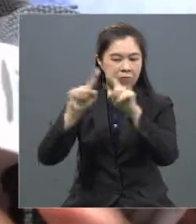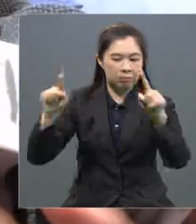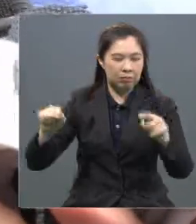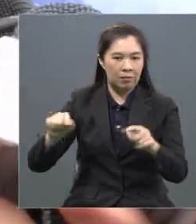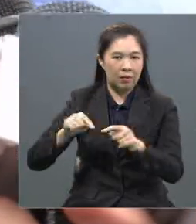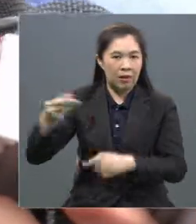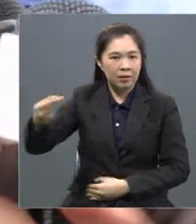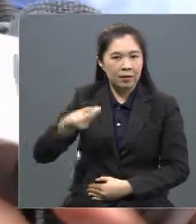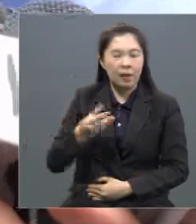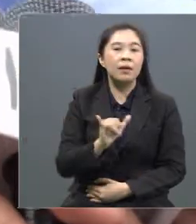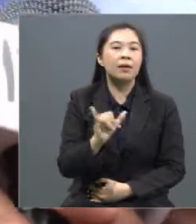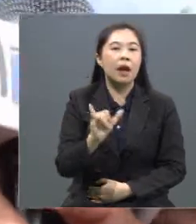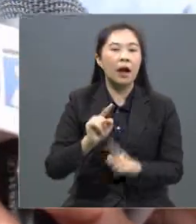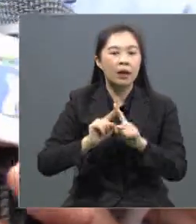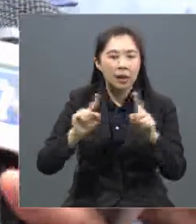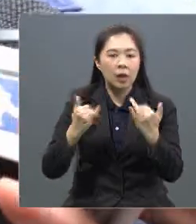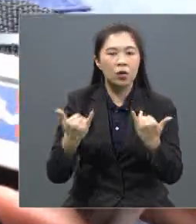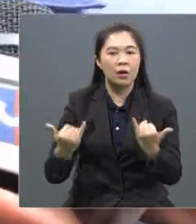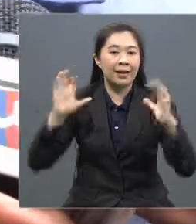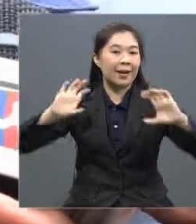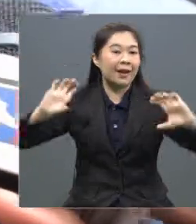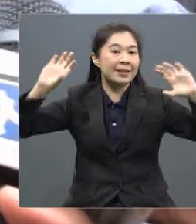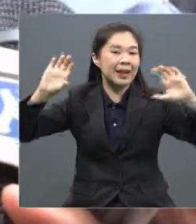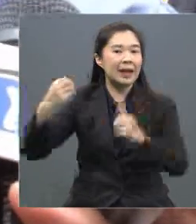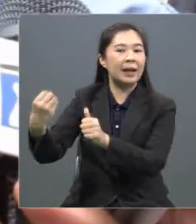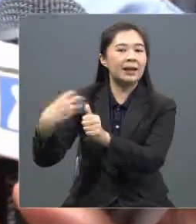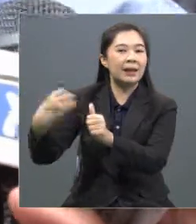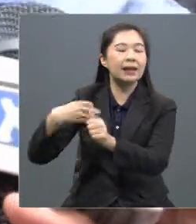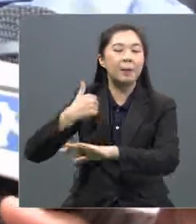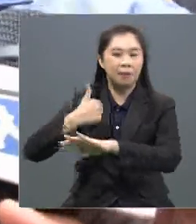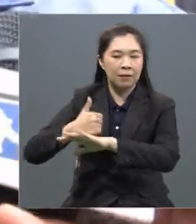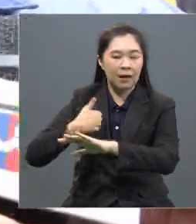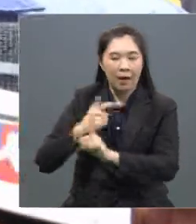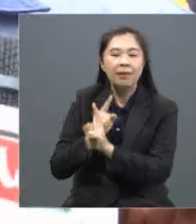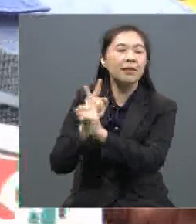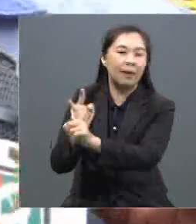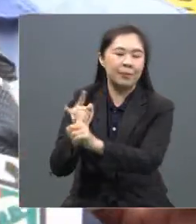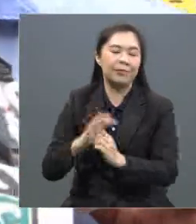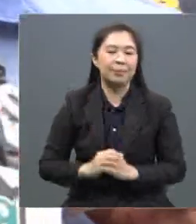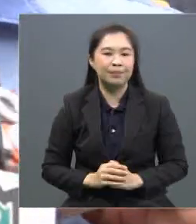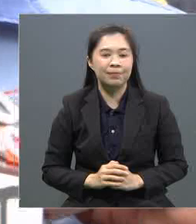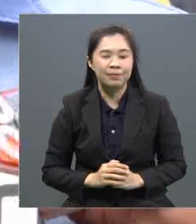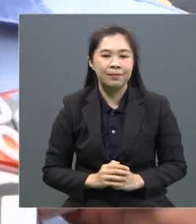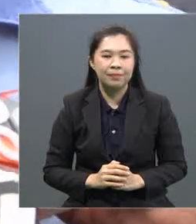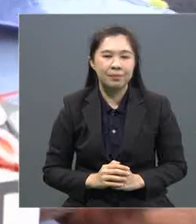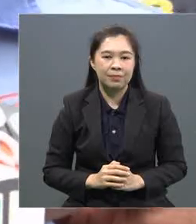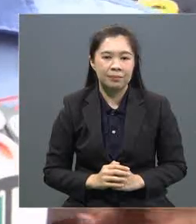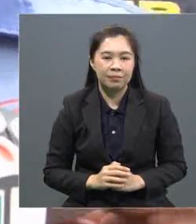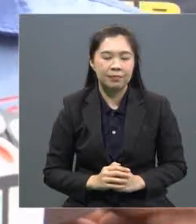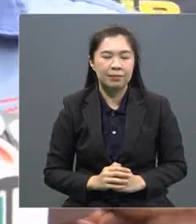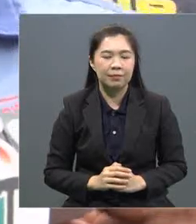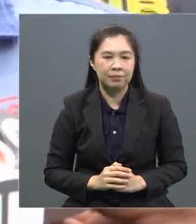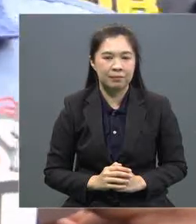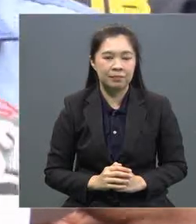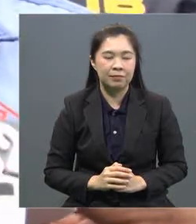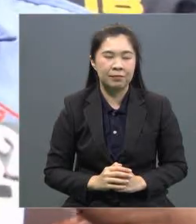ตามอ่าของข้าราชการที่เแนะนำมาครับประมาณกันขึ้นรายงานมายังไม่รู้ว่าตัวเลขหลอมไปเท่าไหร่แต่เคยหลอมไปแล้วถูกมั้ยอ่า